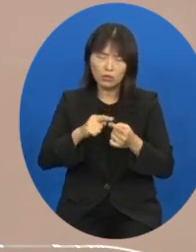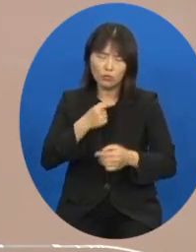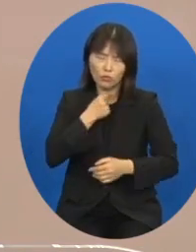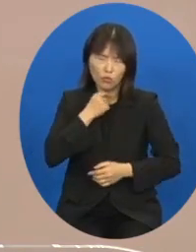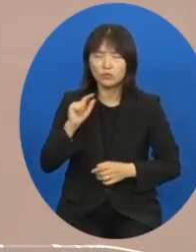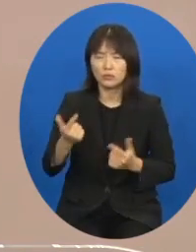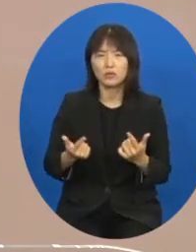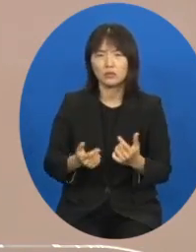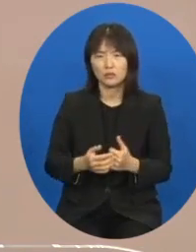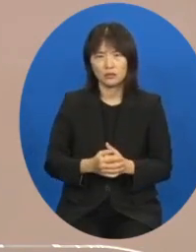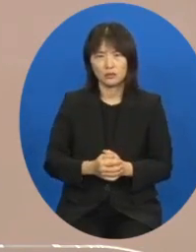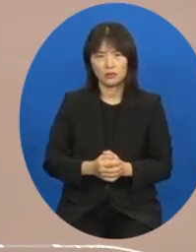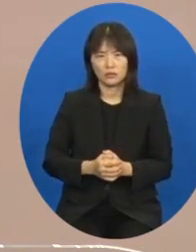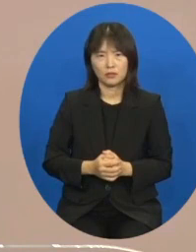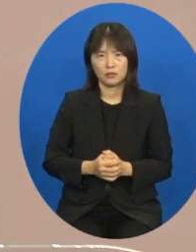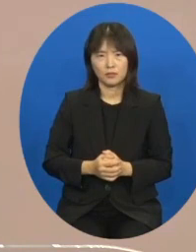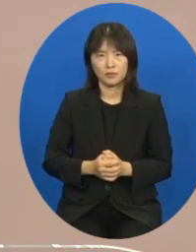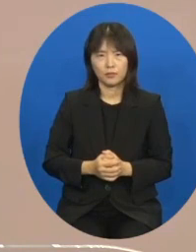게 아니시구나.